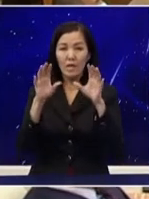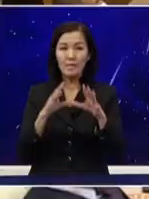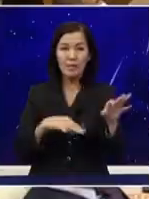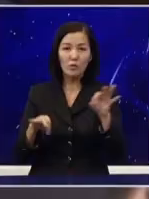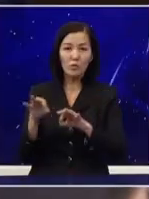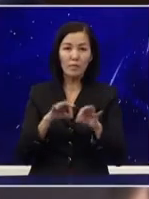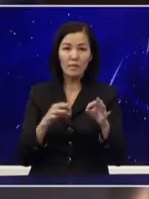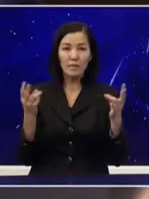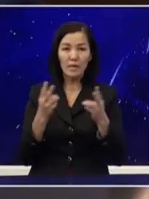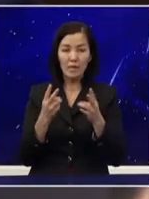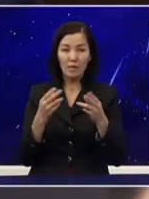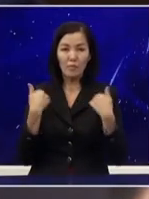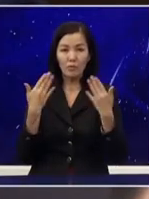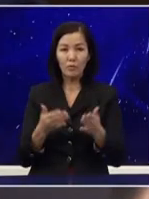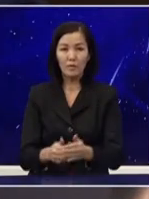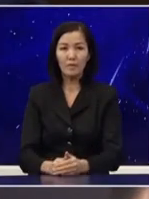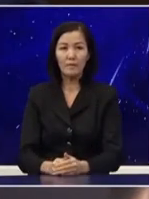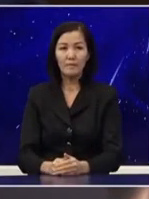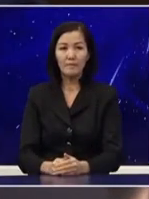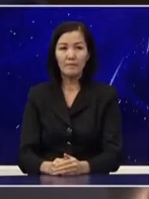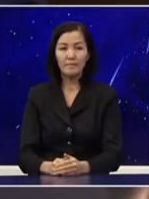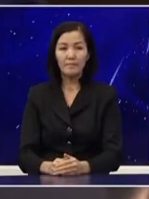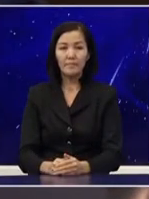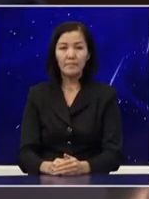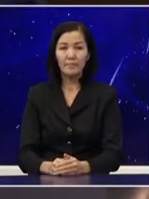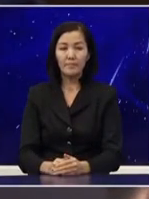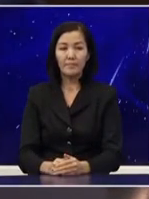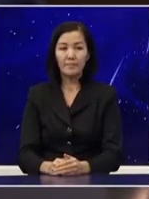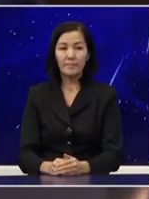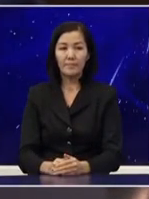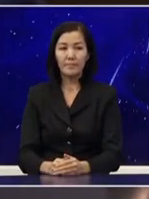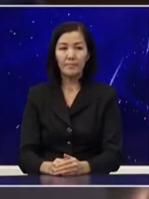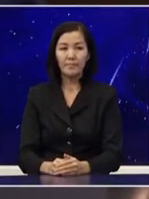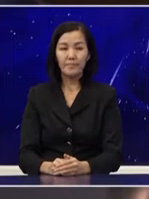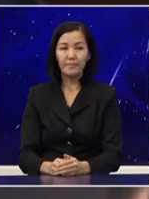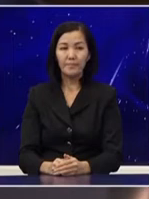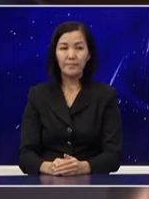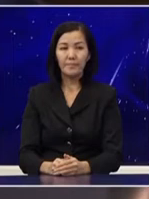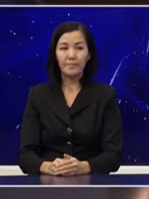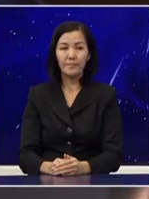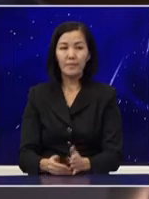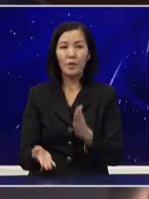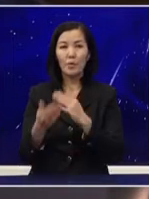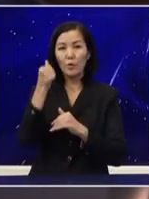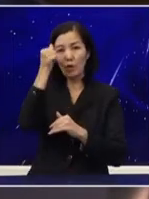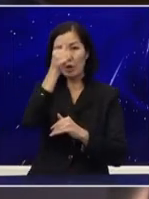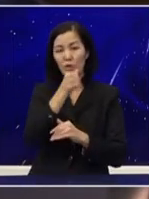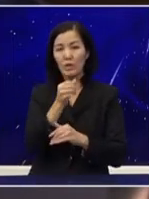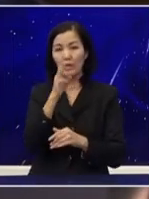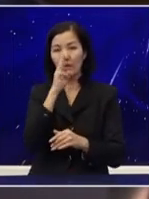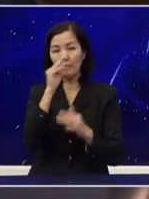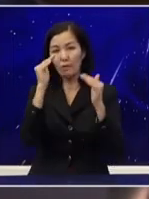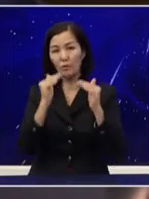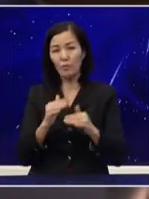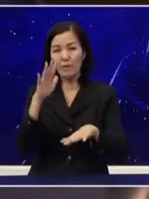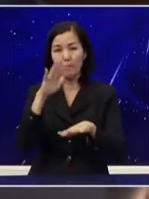даярлау ұсынды. В прошлом году уже были списаны банковские долги малоимущим на сумму порядка 106 миллиардов тенге. Өткен жылы табысы төмен адамдардың